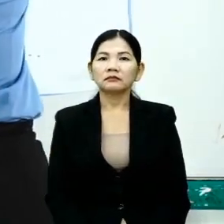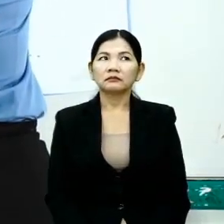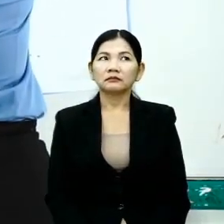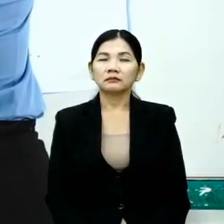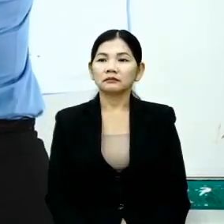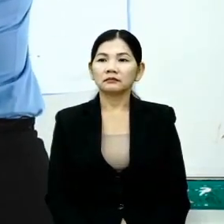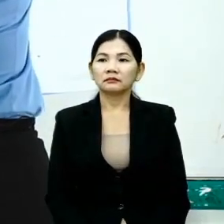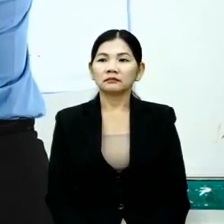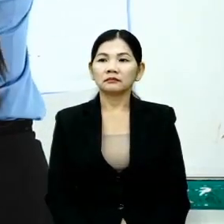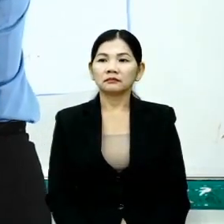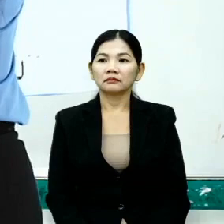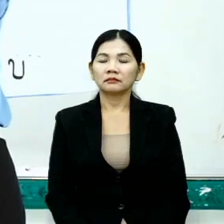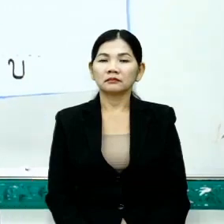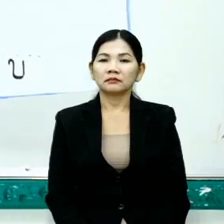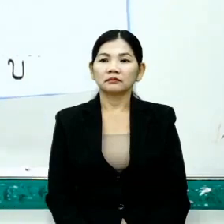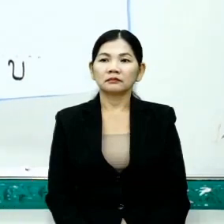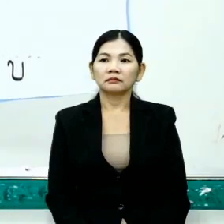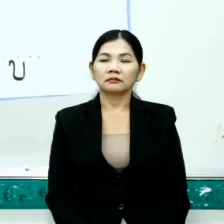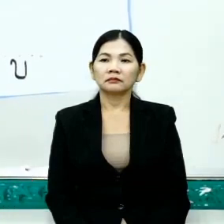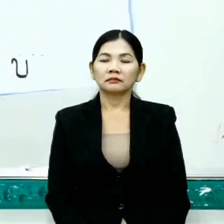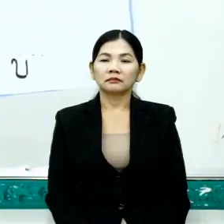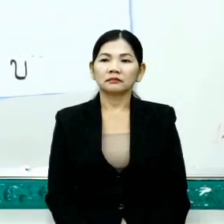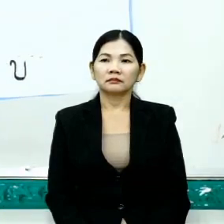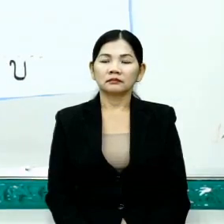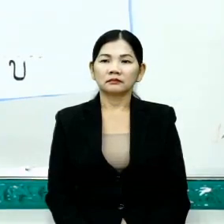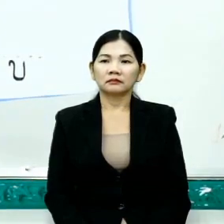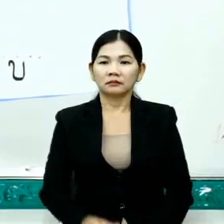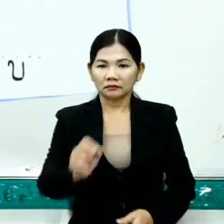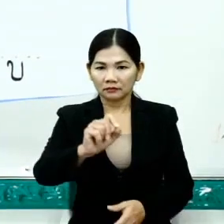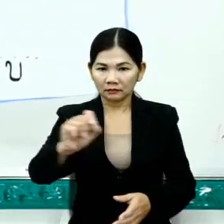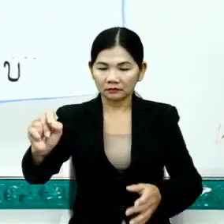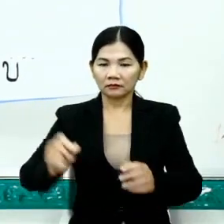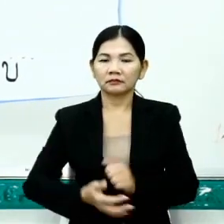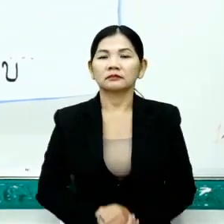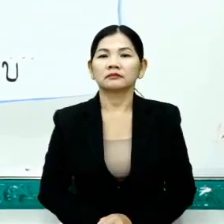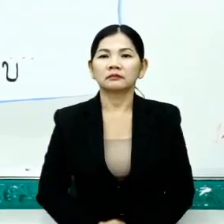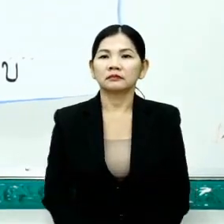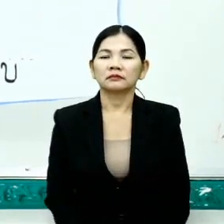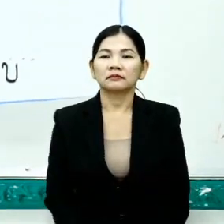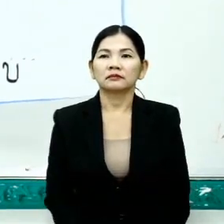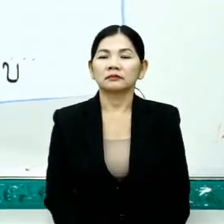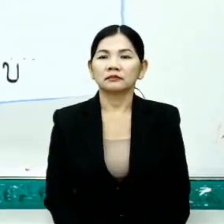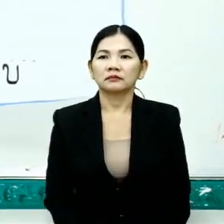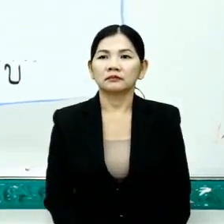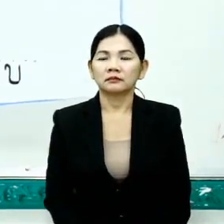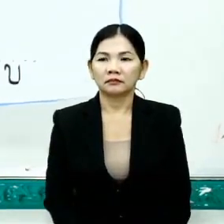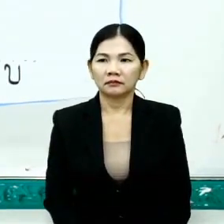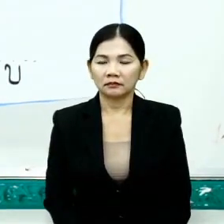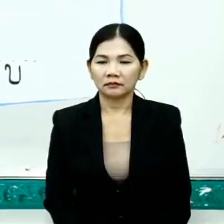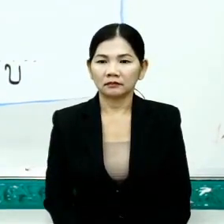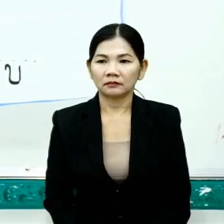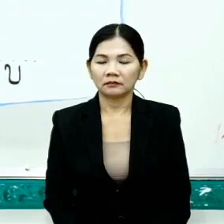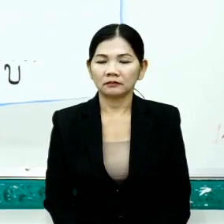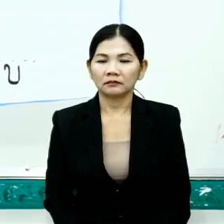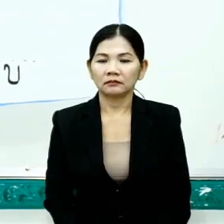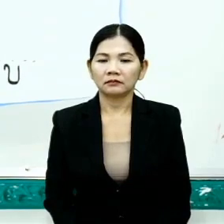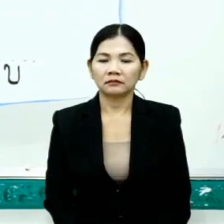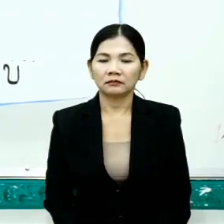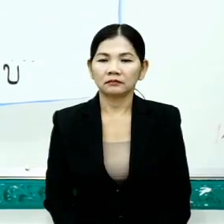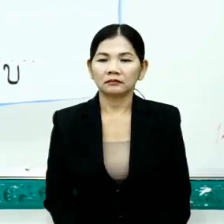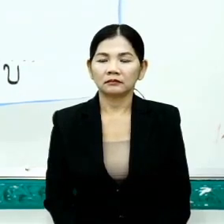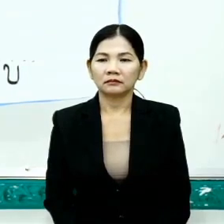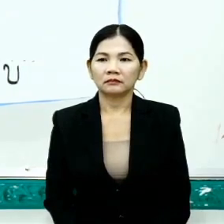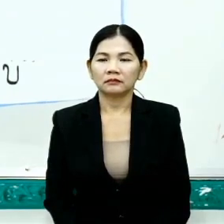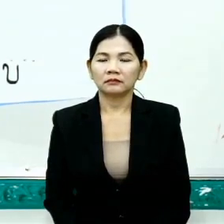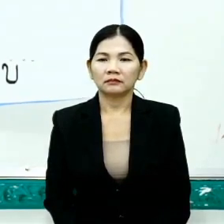ក្តារឈ្នួនដូចសហ្វឺតតែបលបដើម្បីត្រៀមសរសេរដាក់ក្តារឈ្នួនរបស់យើង